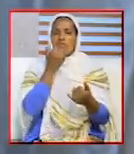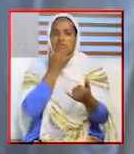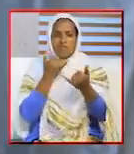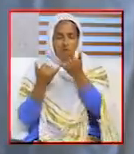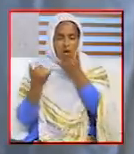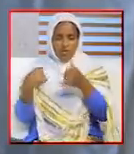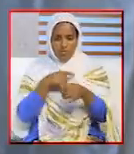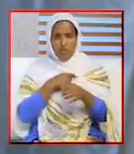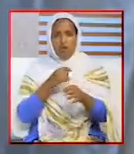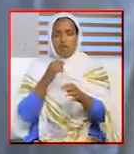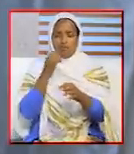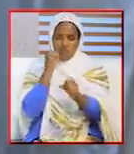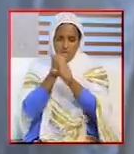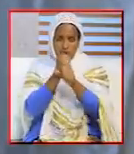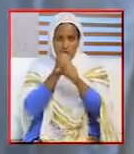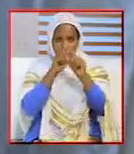ጥፋት ስናጠፋ ግን